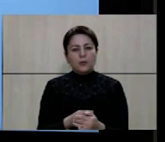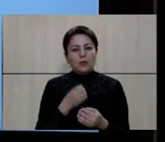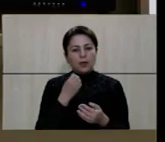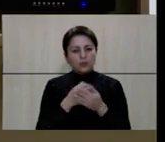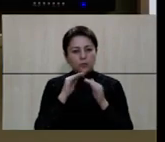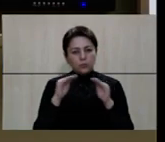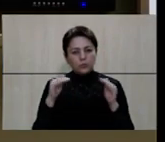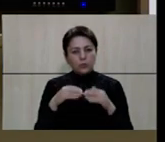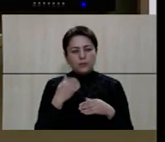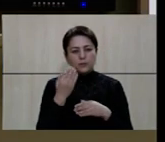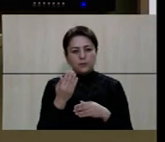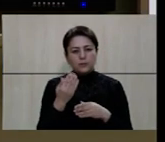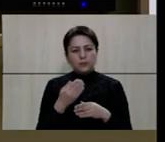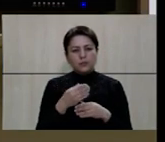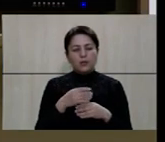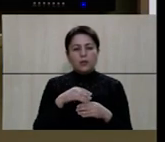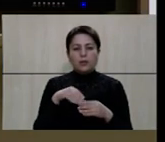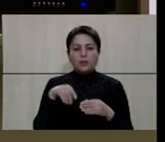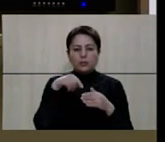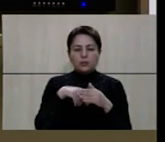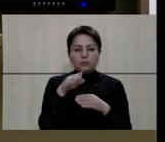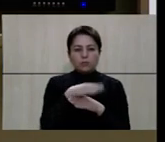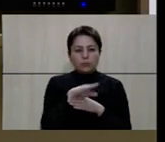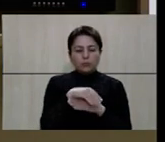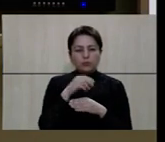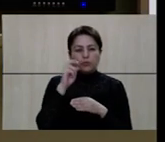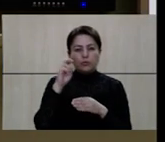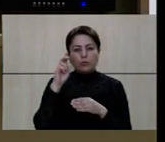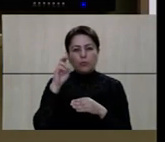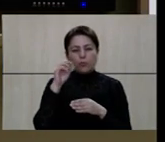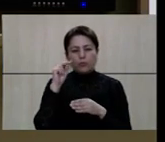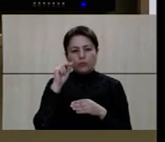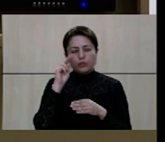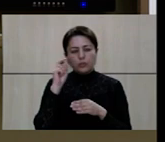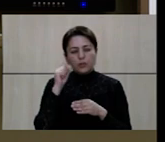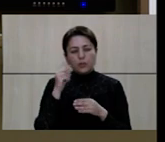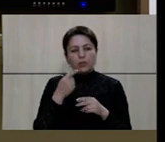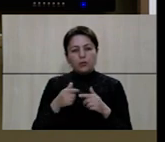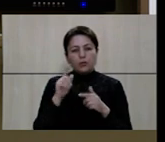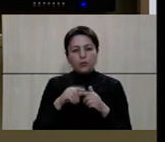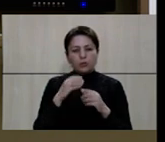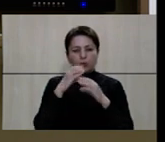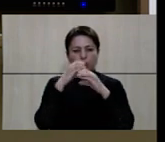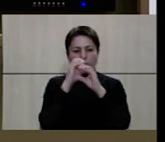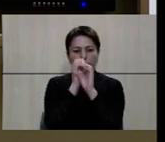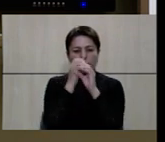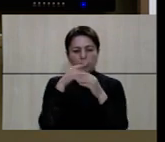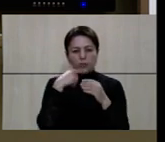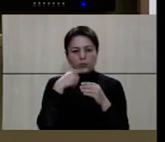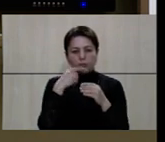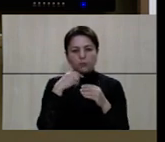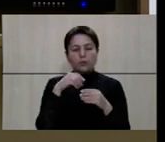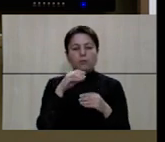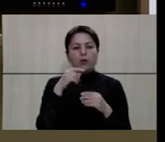Aziz o'quvchilar, siz ichi bo'sh bochka yoki turbalarga gapirib, ovozingizni qaytganini kuzatgansiz.